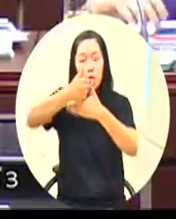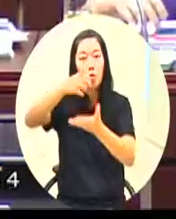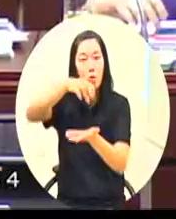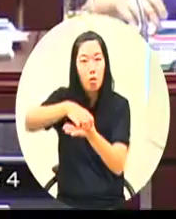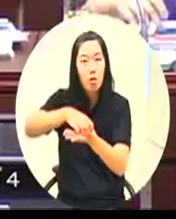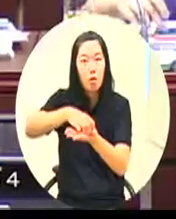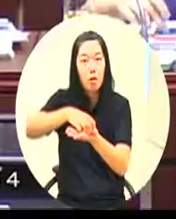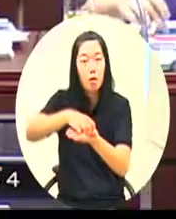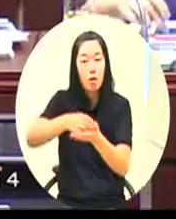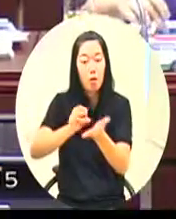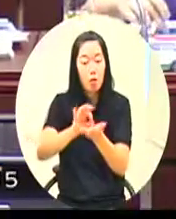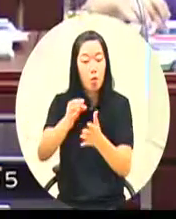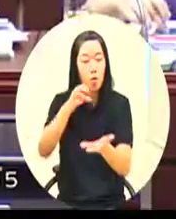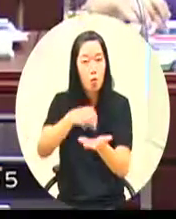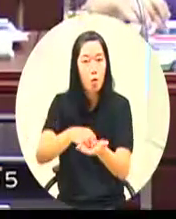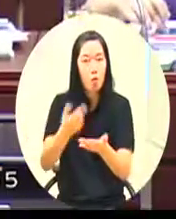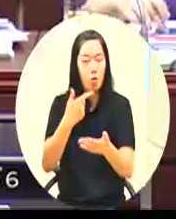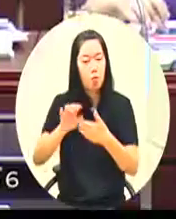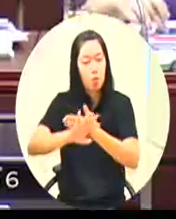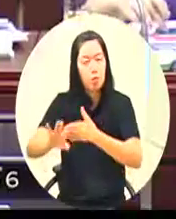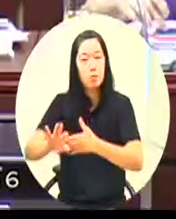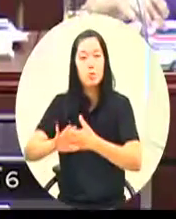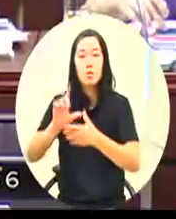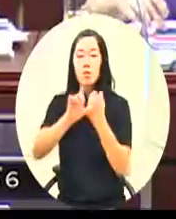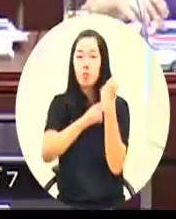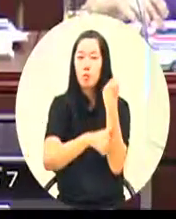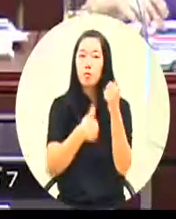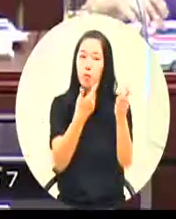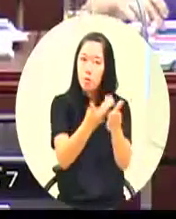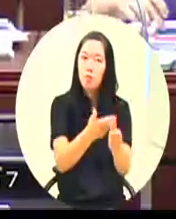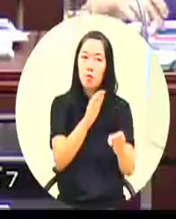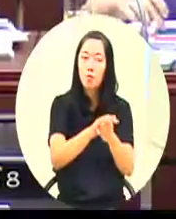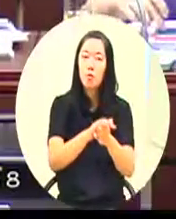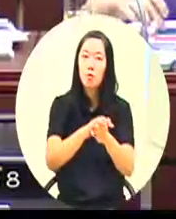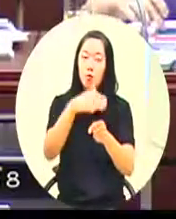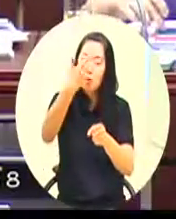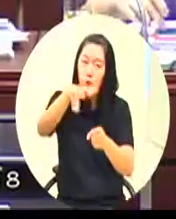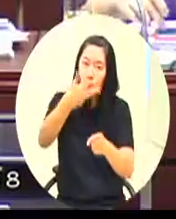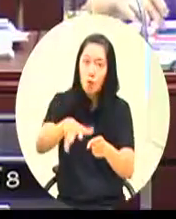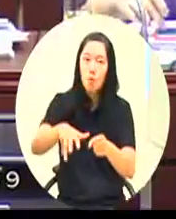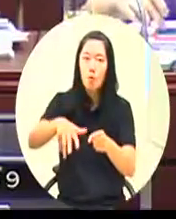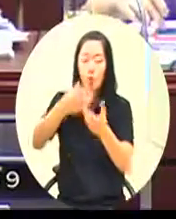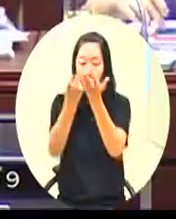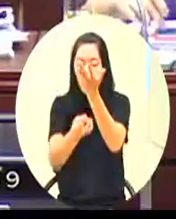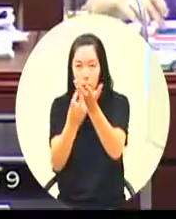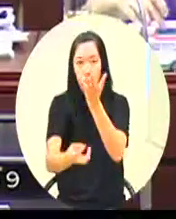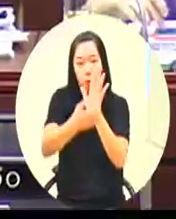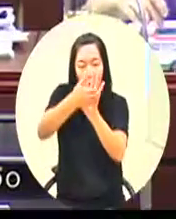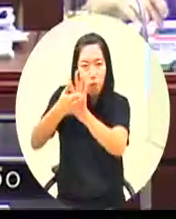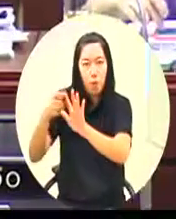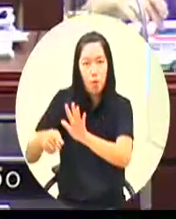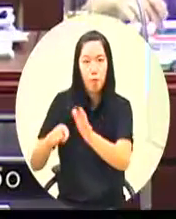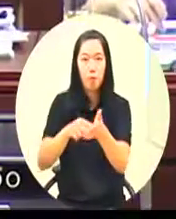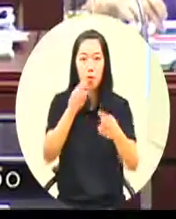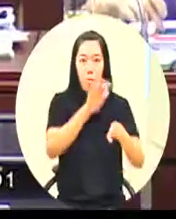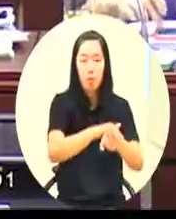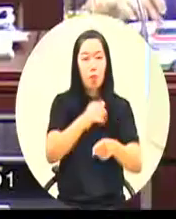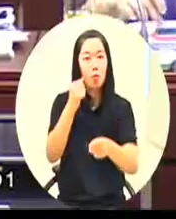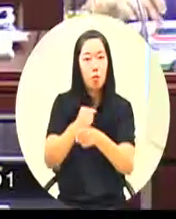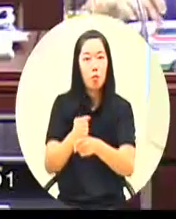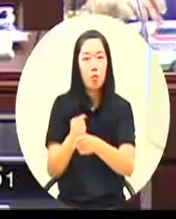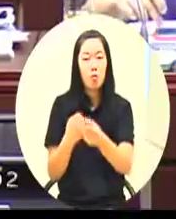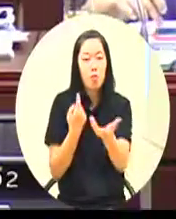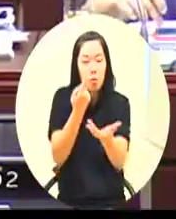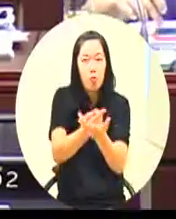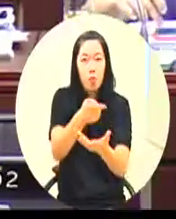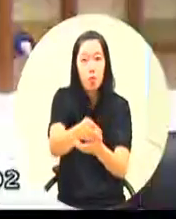用执照，这个我们就要用其他的方法给予它做防水防漏的部分。 那这个部分是由专业来介入协助。 也